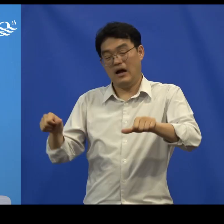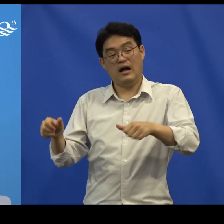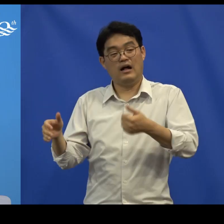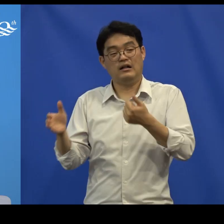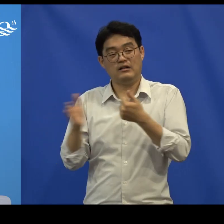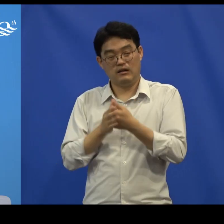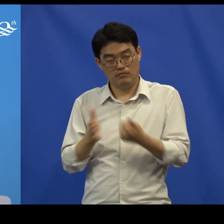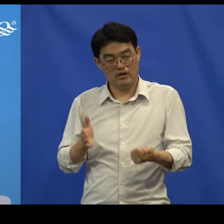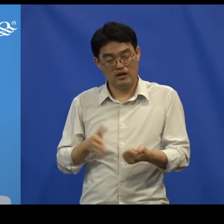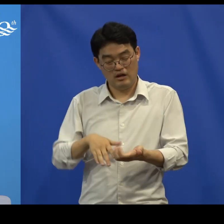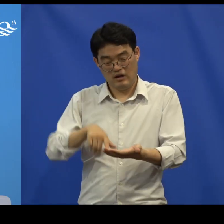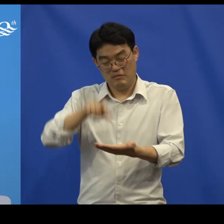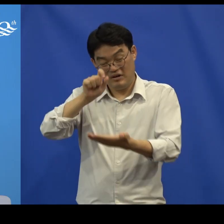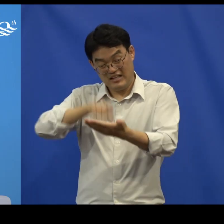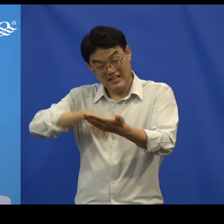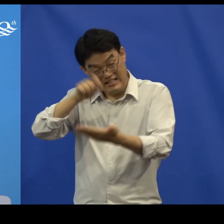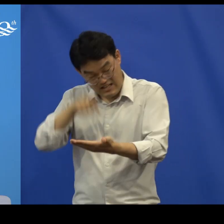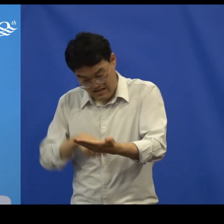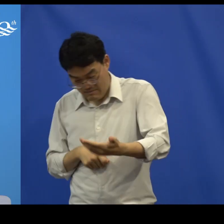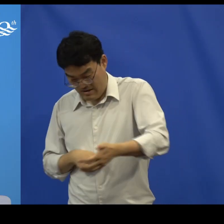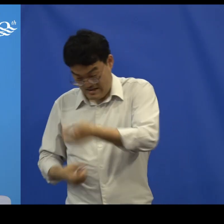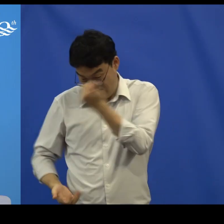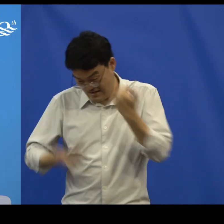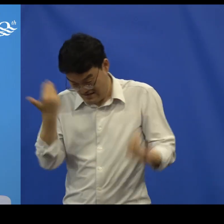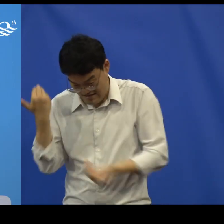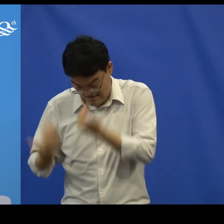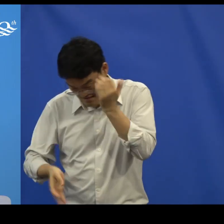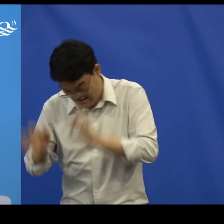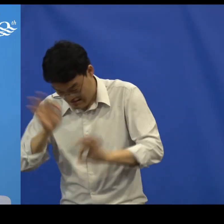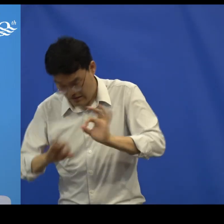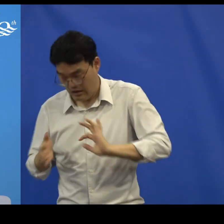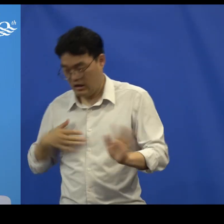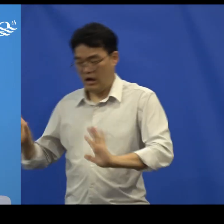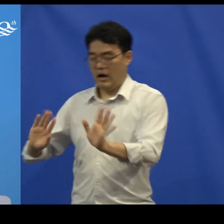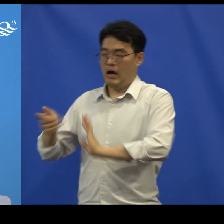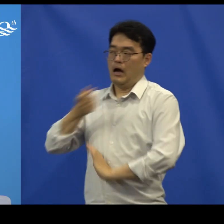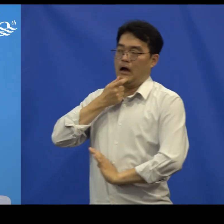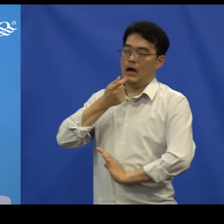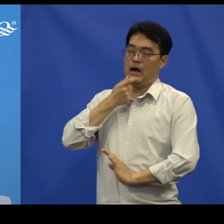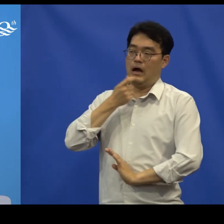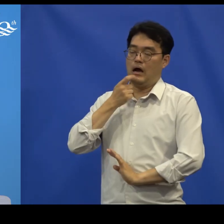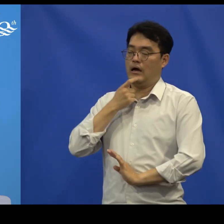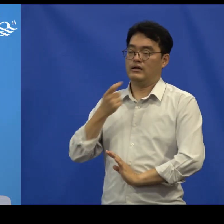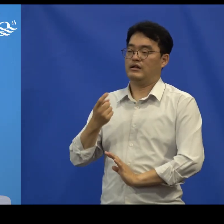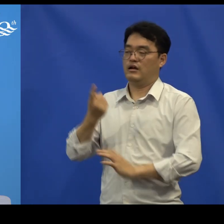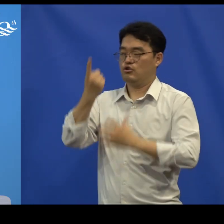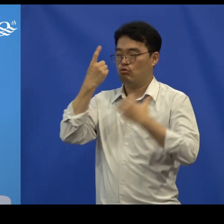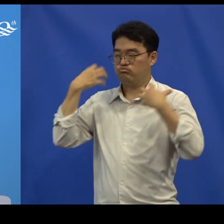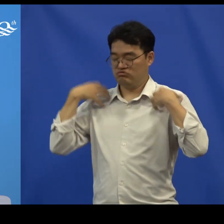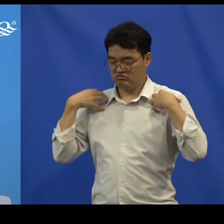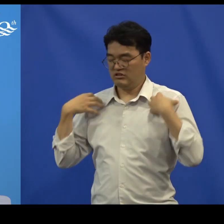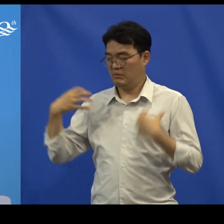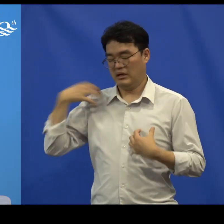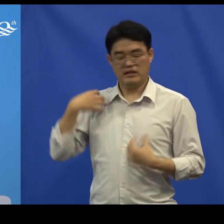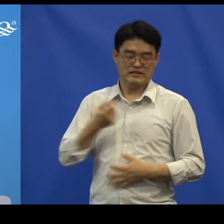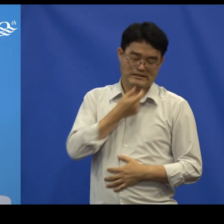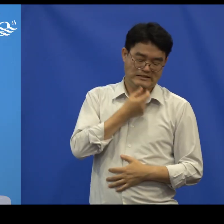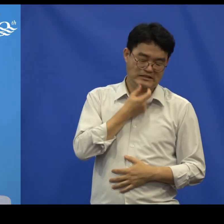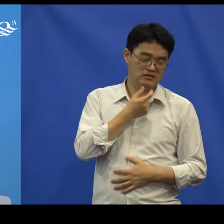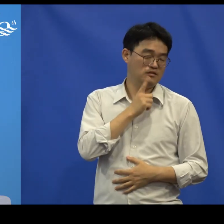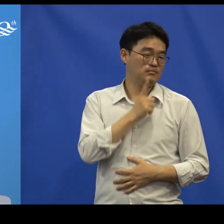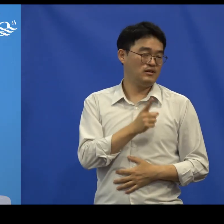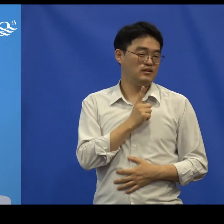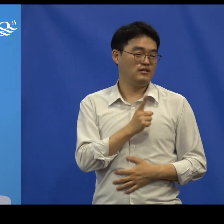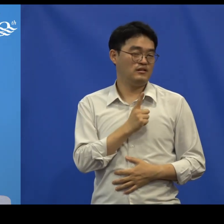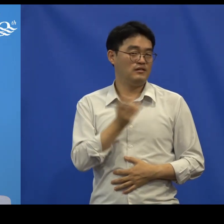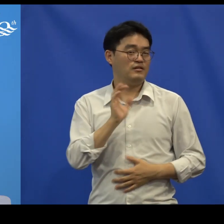그 비리를 찾아내기 위해서 또 하니까. 그러니까 나 안 한다는 거, 안 한다는 거. 근데 여러분, 내가 일찍이 어린